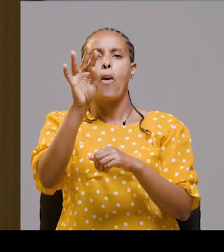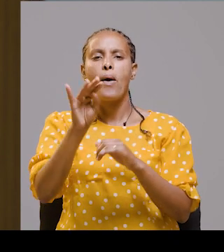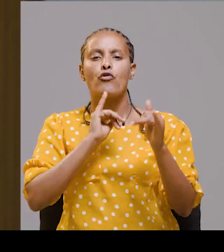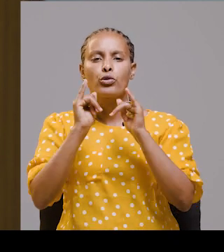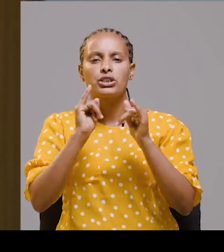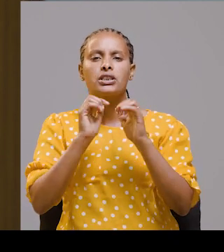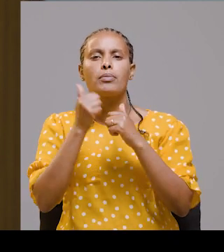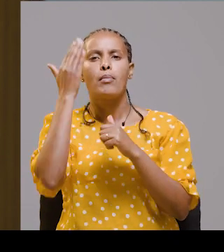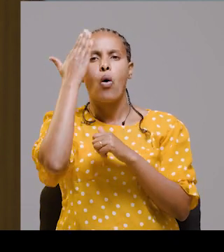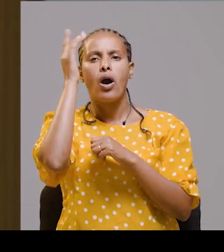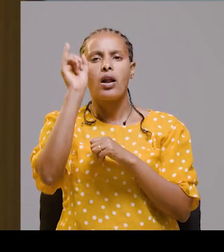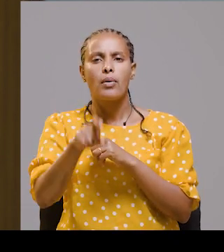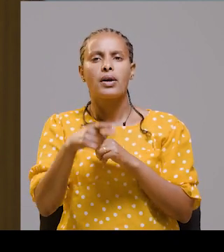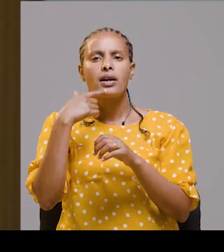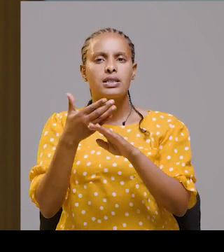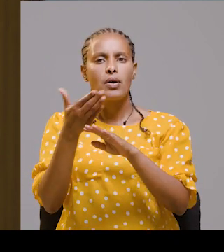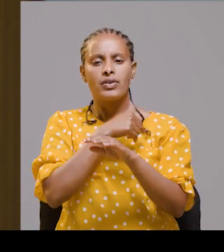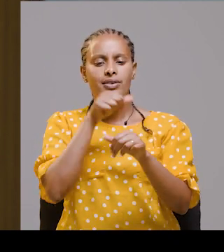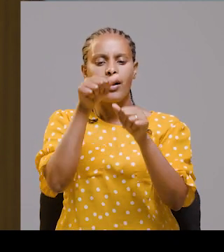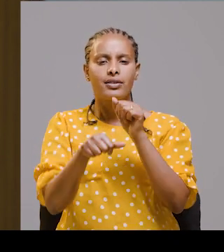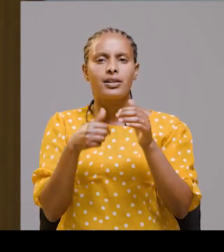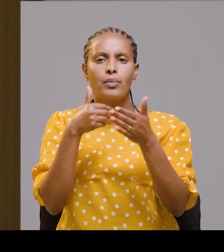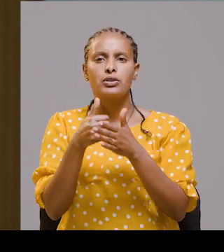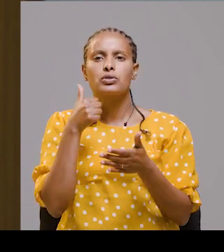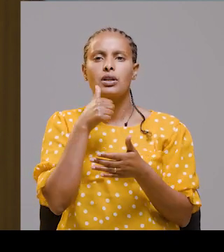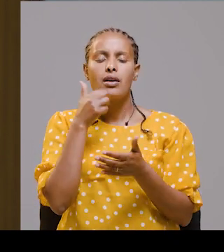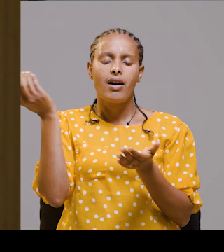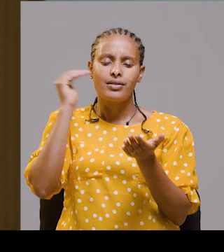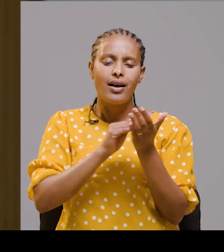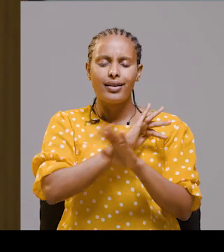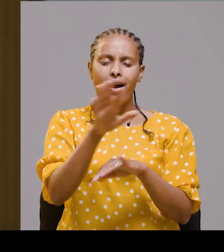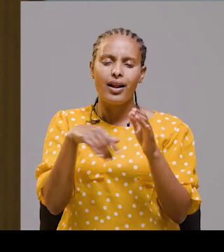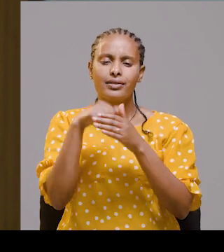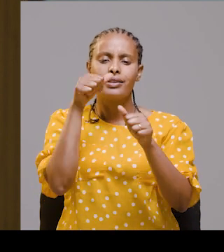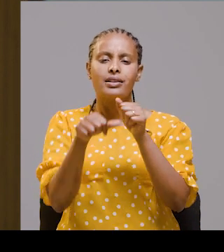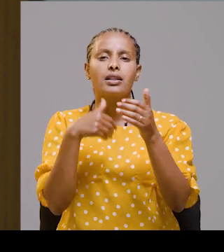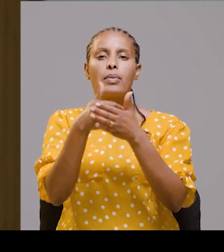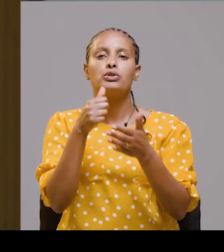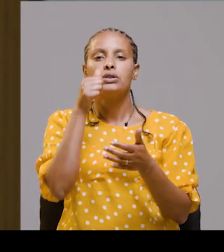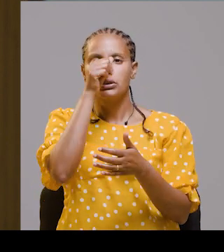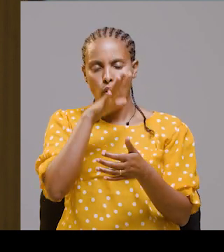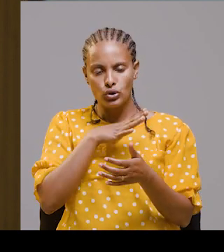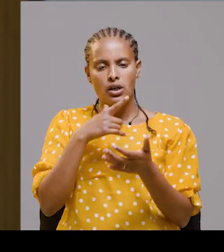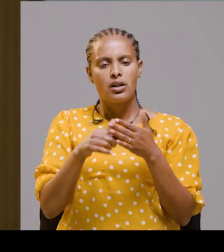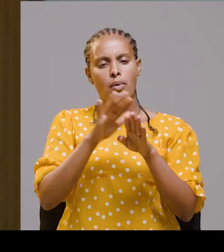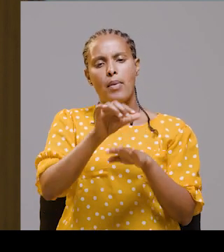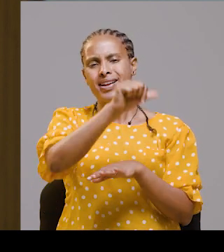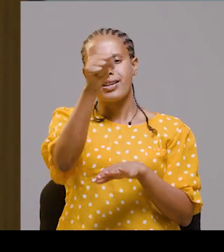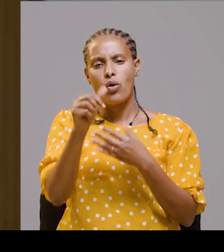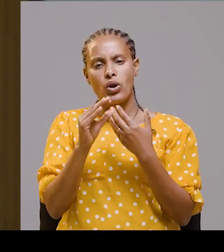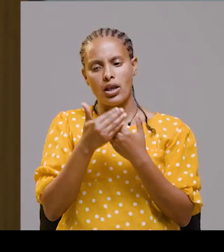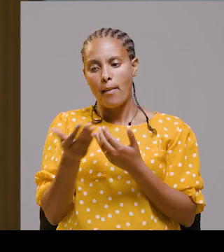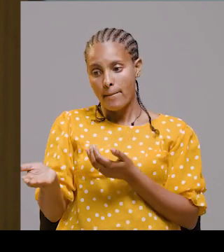ያለብኝ እንዴት ነው ከዚህ በፊት ጥቃት የደረሰባቸው ሰዎች ጥቃት ባጠቃላይ ጥቃት የደረሰባቸው ሰዎች እኔ ጋ በማንኛውም